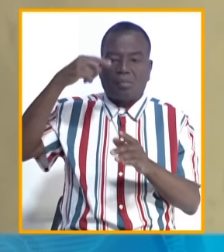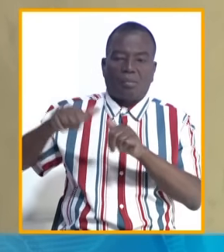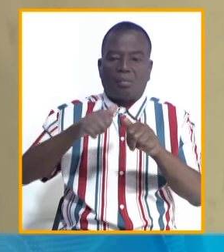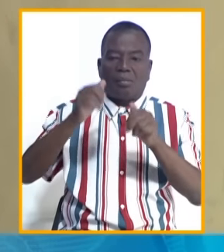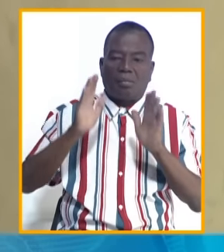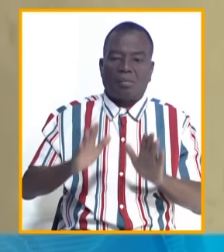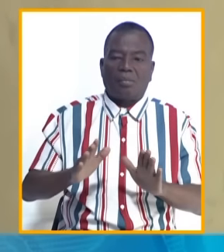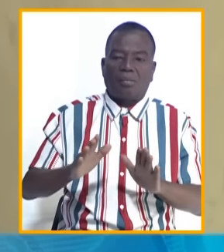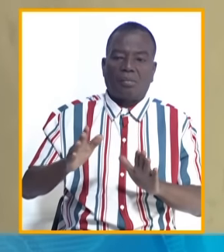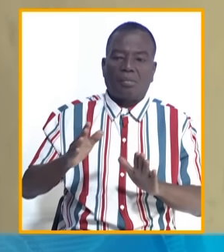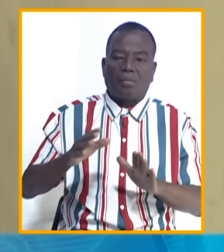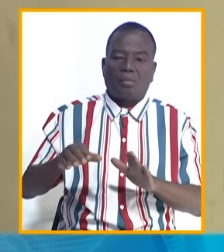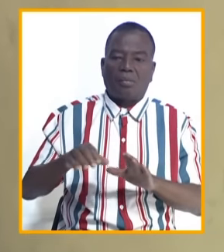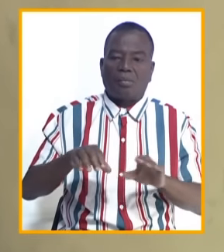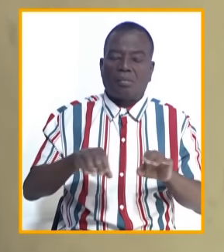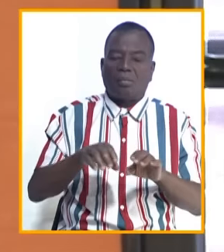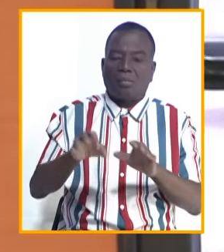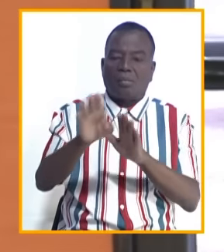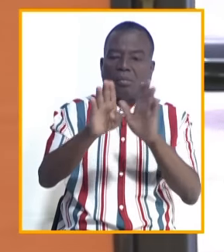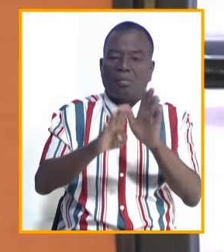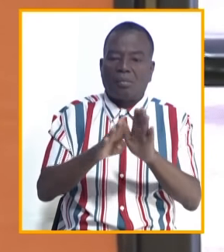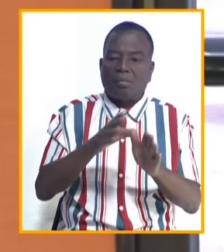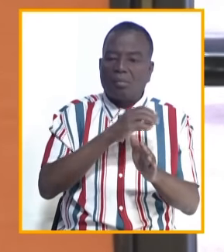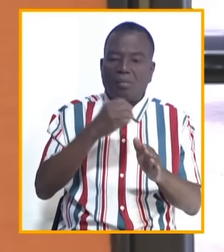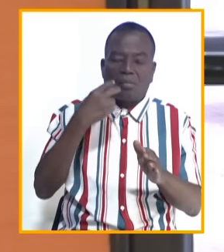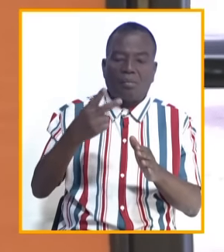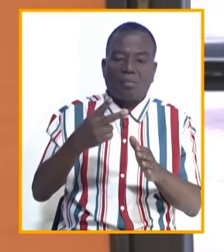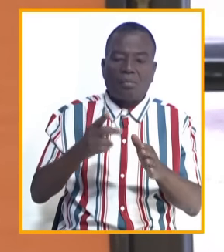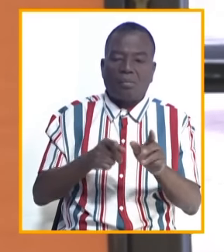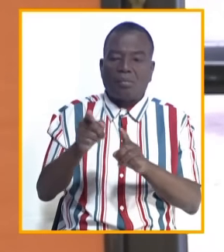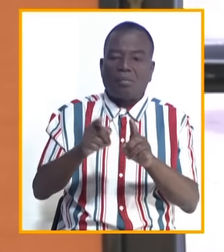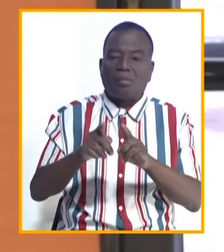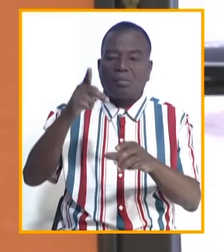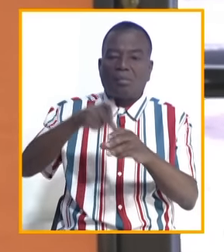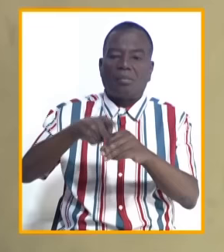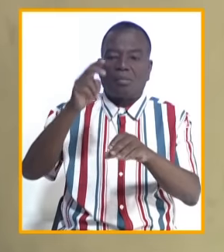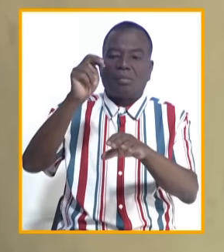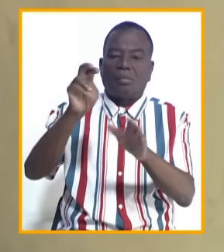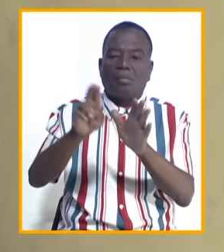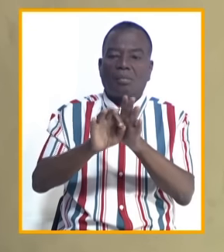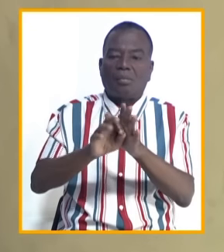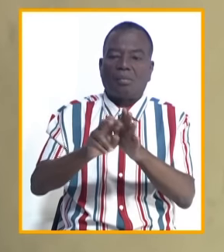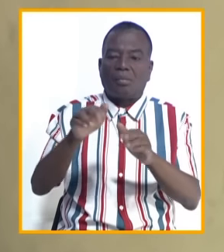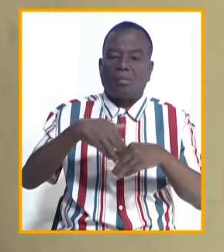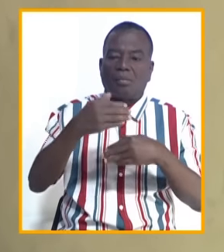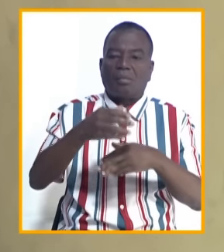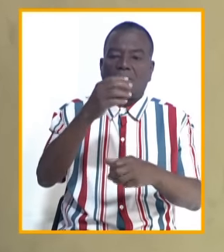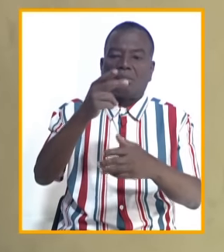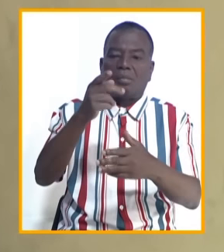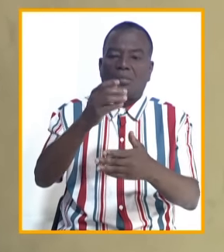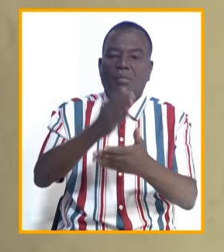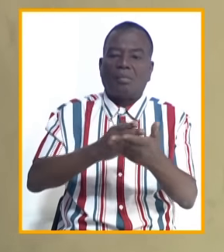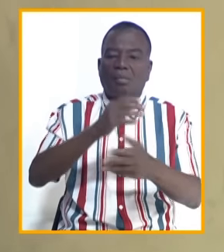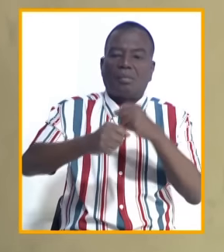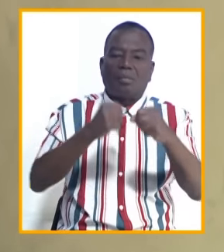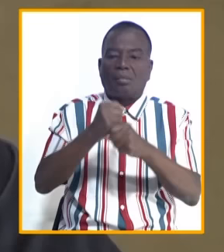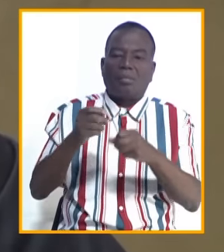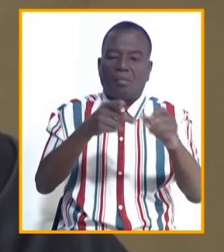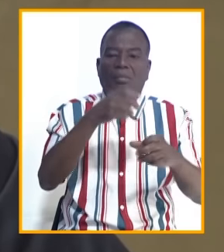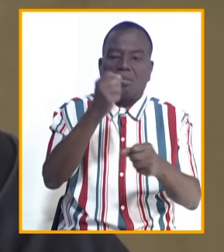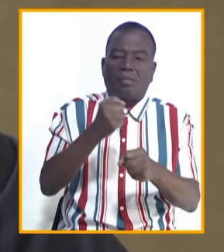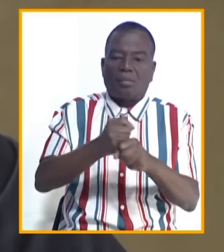acteurs d'exécution de faire un état des lieux dans une approche de gestion participative après quelques années de mise en œuvre pour améliorer